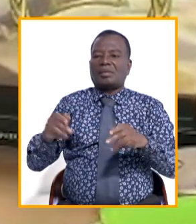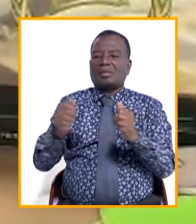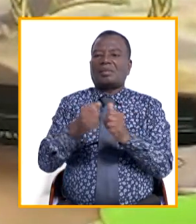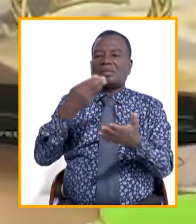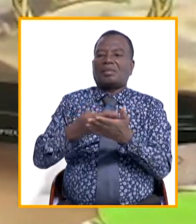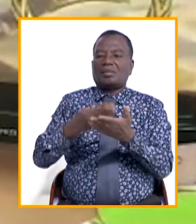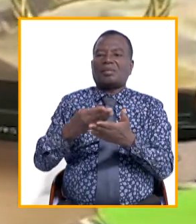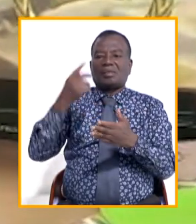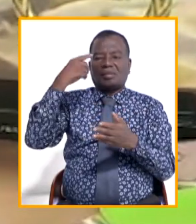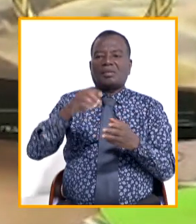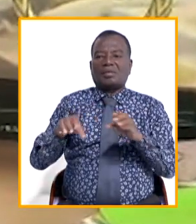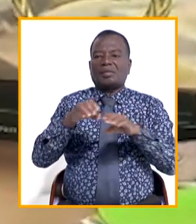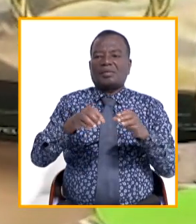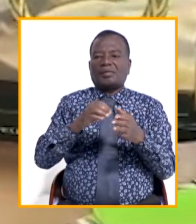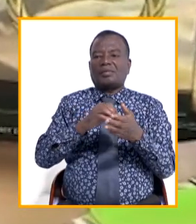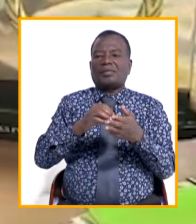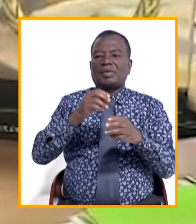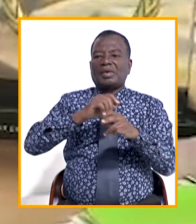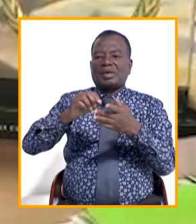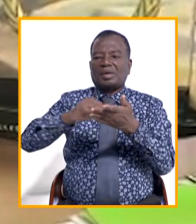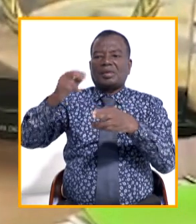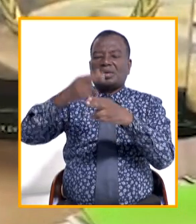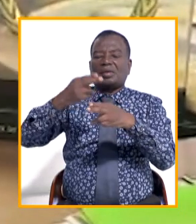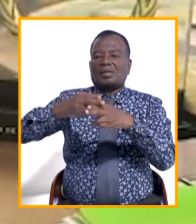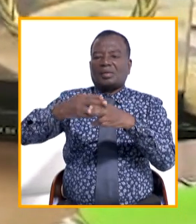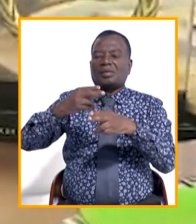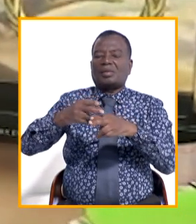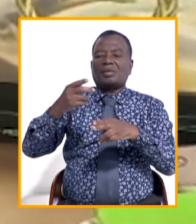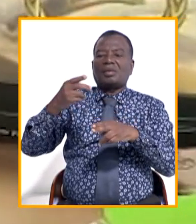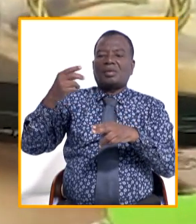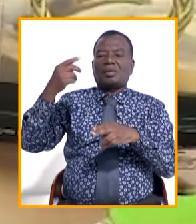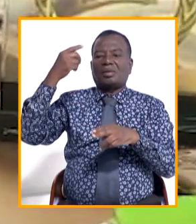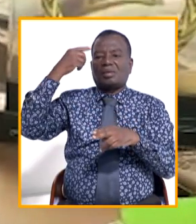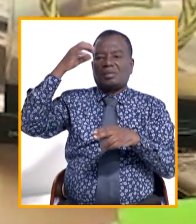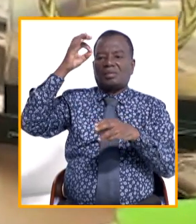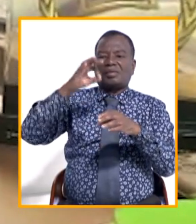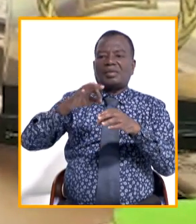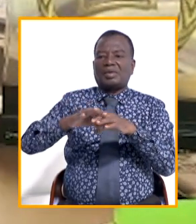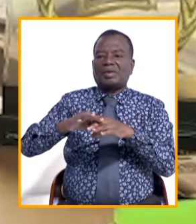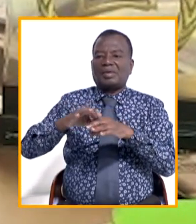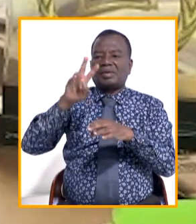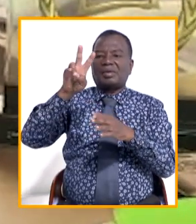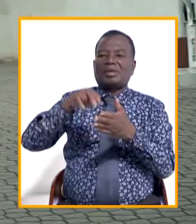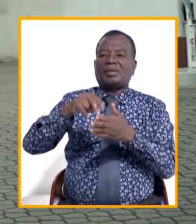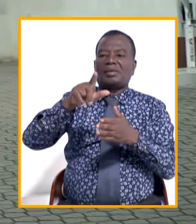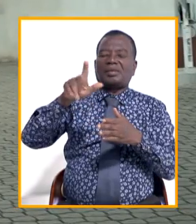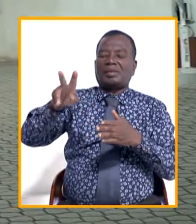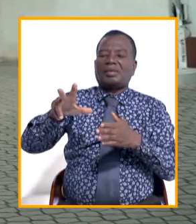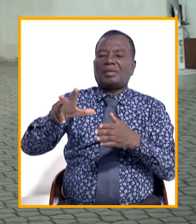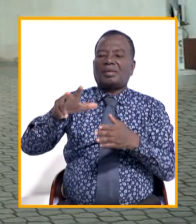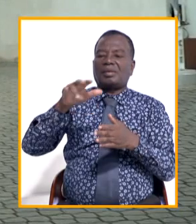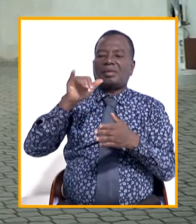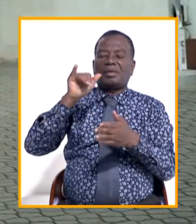l'argent pour venir les faire enrôler ici à Tiassalé afin que ces gens-là viennent décider de l'élection en 2023.